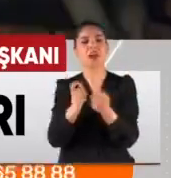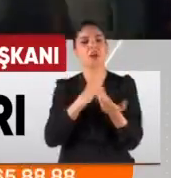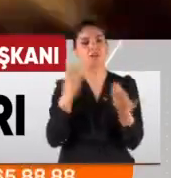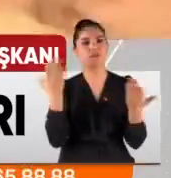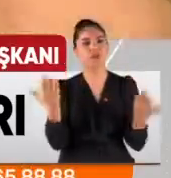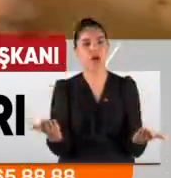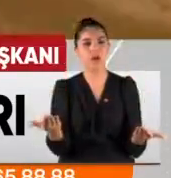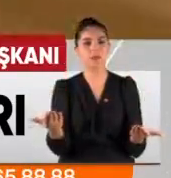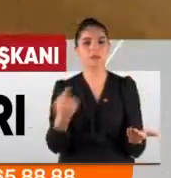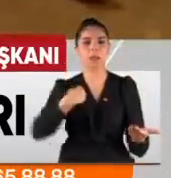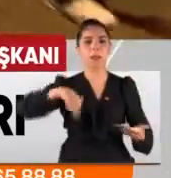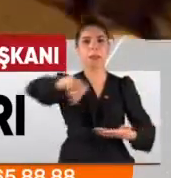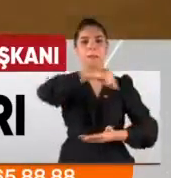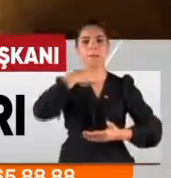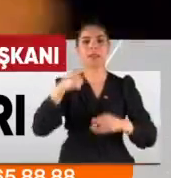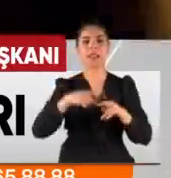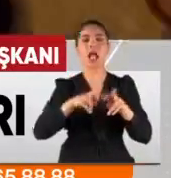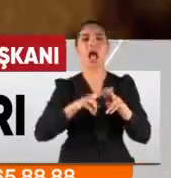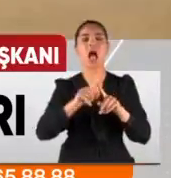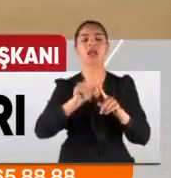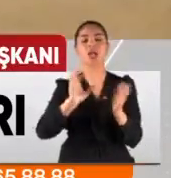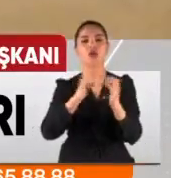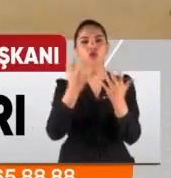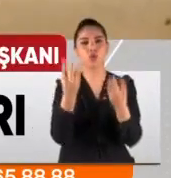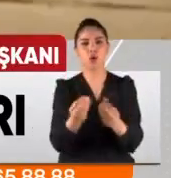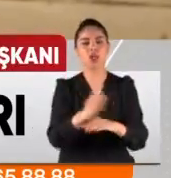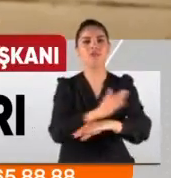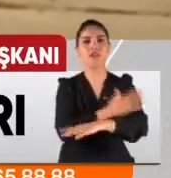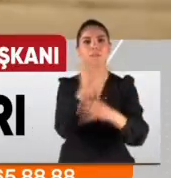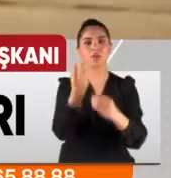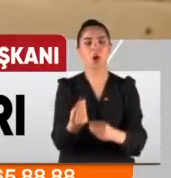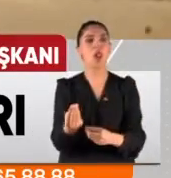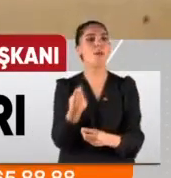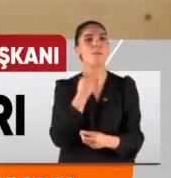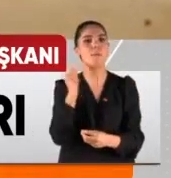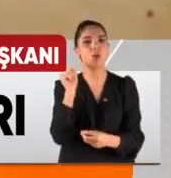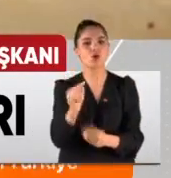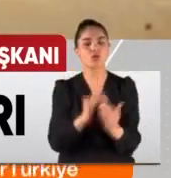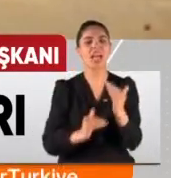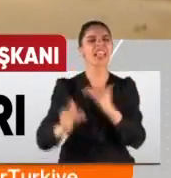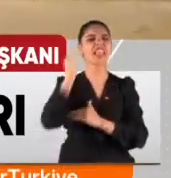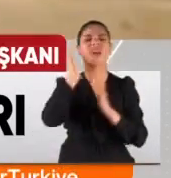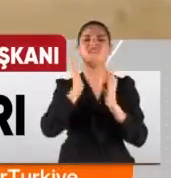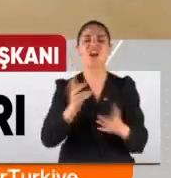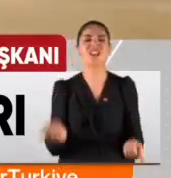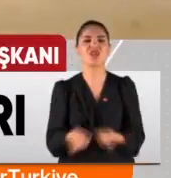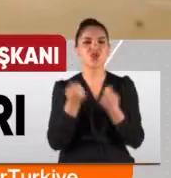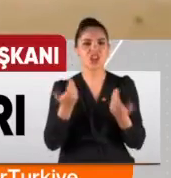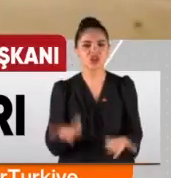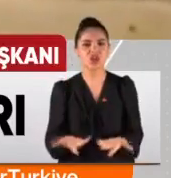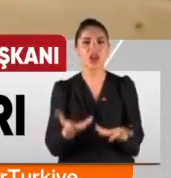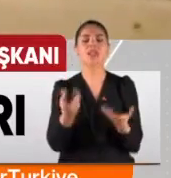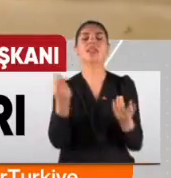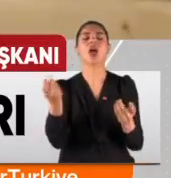atıldı. Bizler de Artaş grubu olarak vatanımıza olan borcumuzu daha çok çalışarak, daha çok